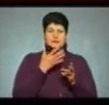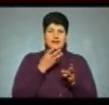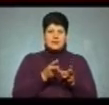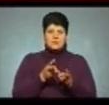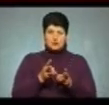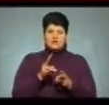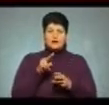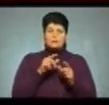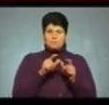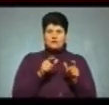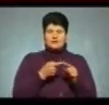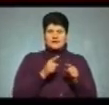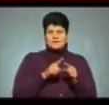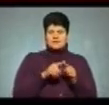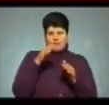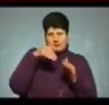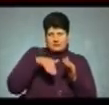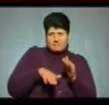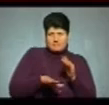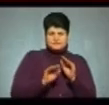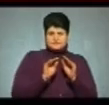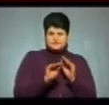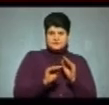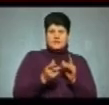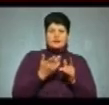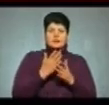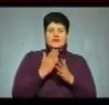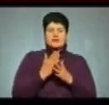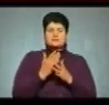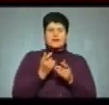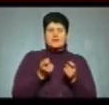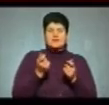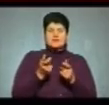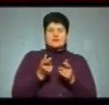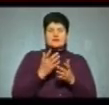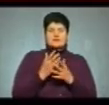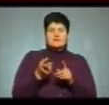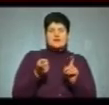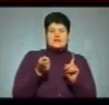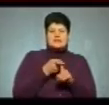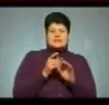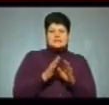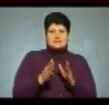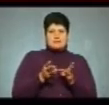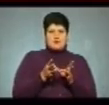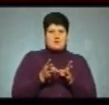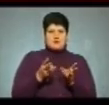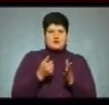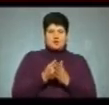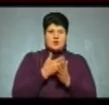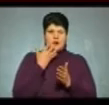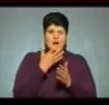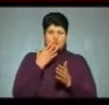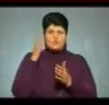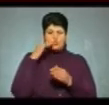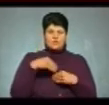у відокремленому приміщенні, як правило, у підвальному приміщенні, що складається з елементів, які забезпечують приєднання системи опалення до гарячого водопостачання